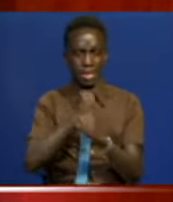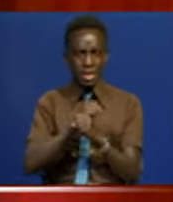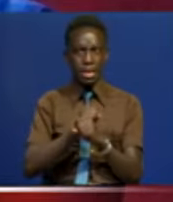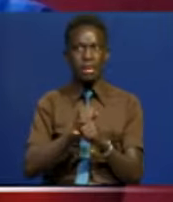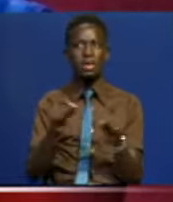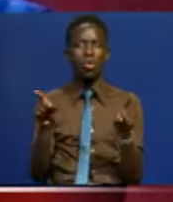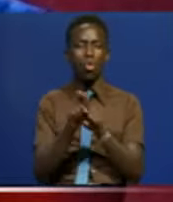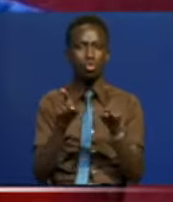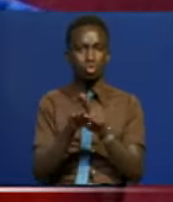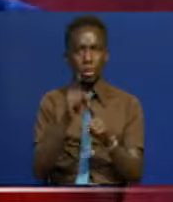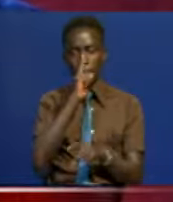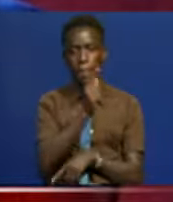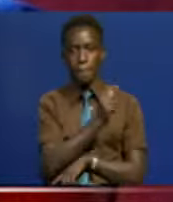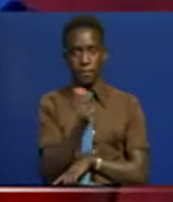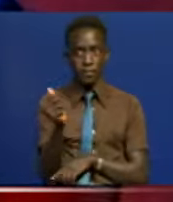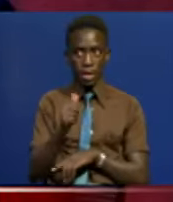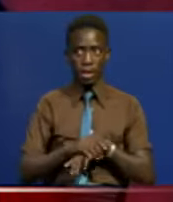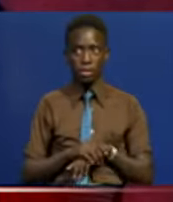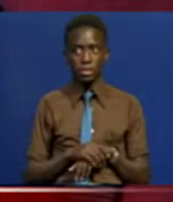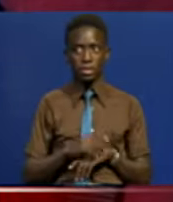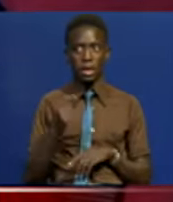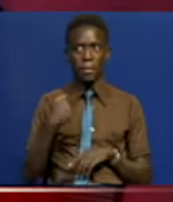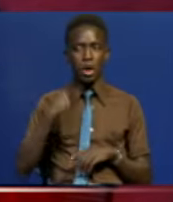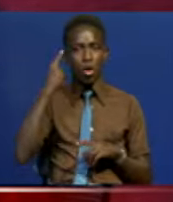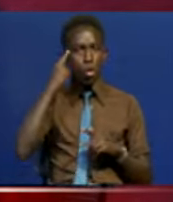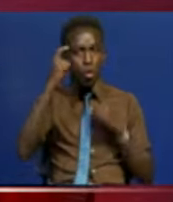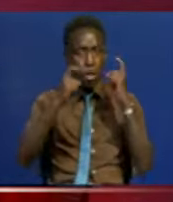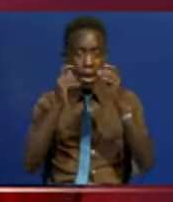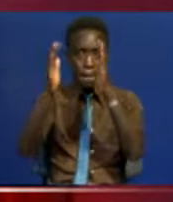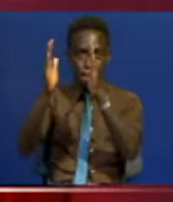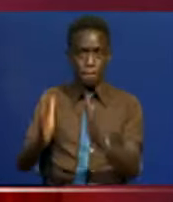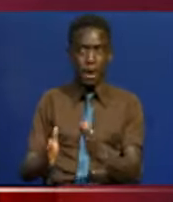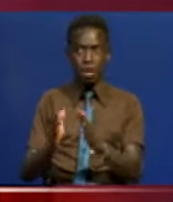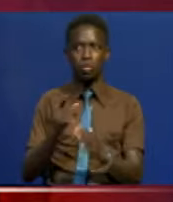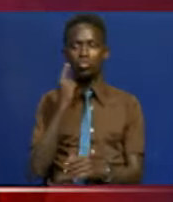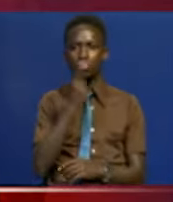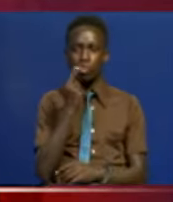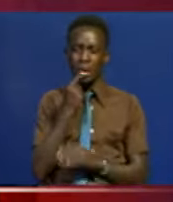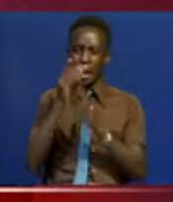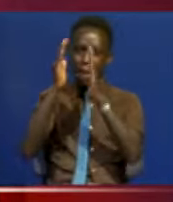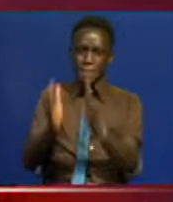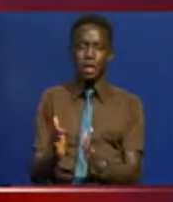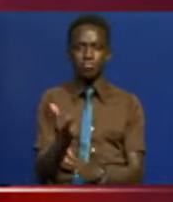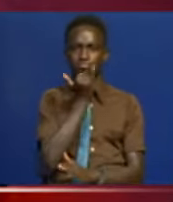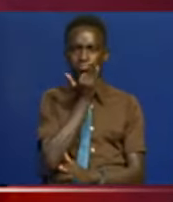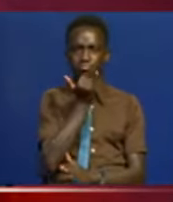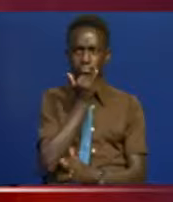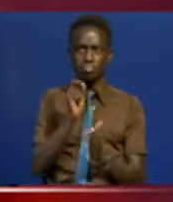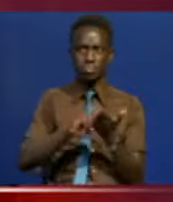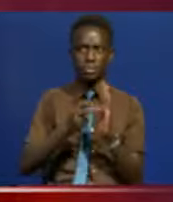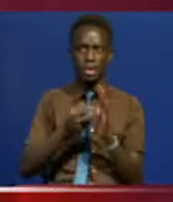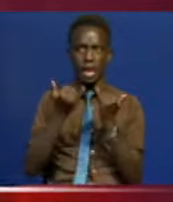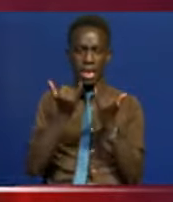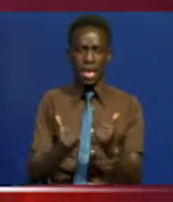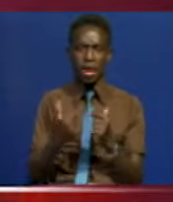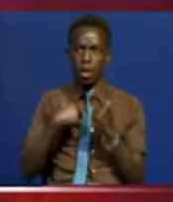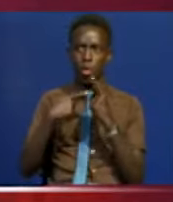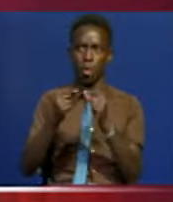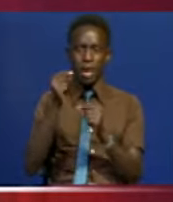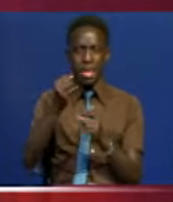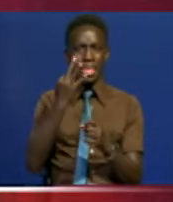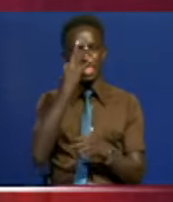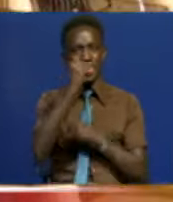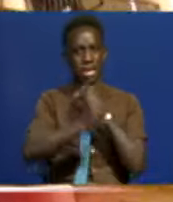dhamana. So I've considered all that. I've also considered that the accused person is a first offender. So I'll hereby sentence him to serve